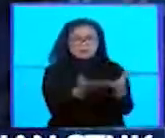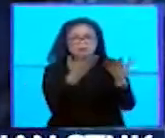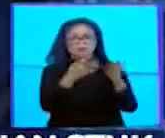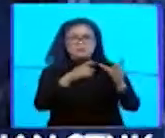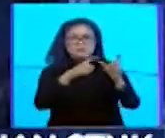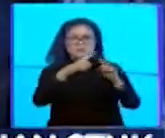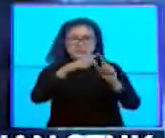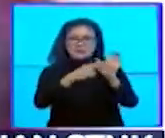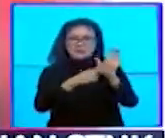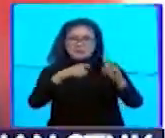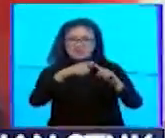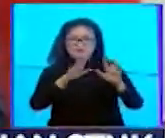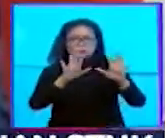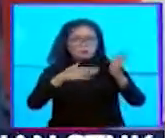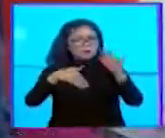tas.